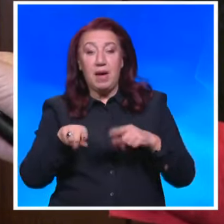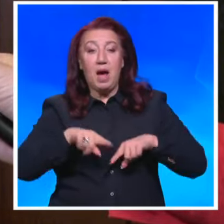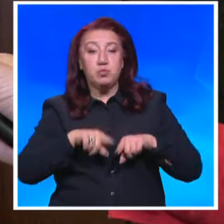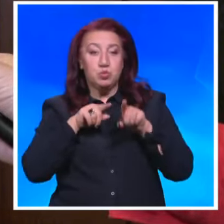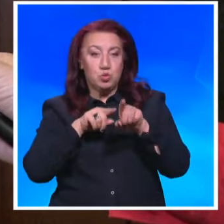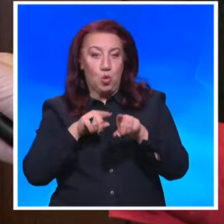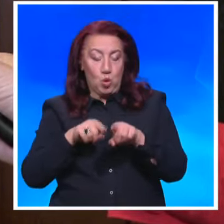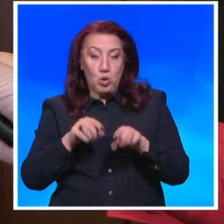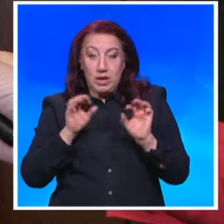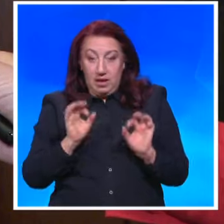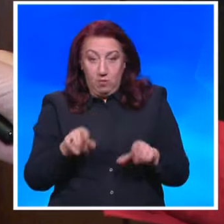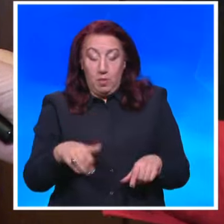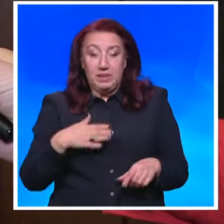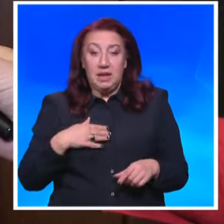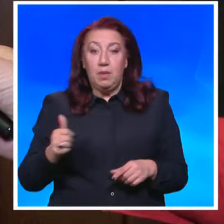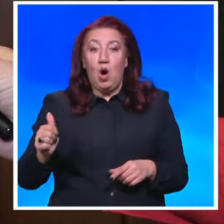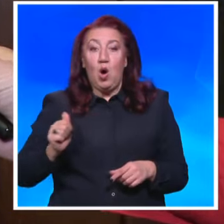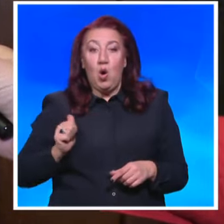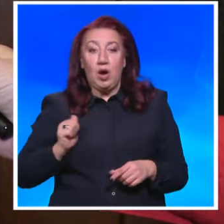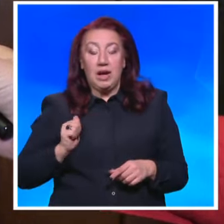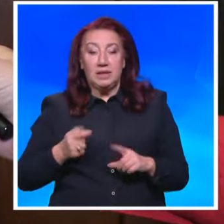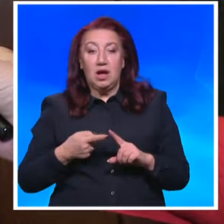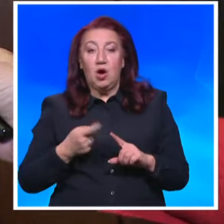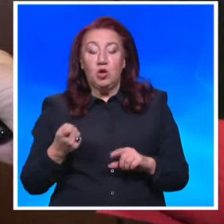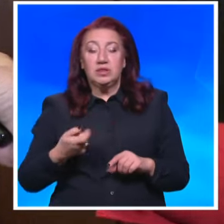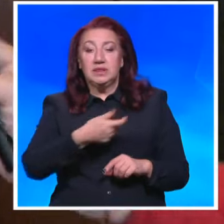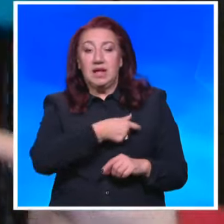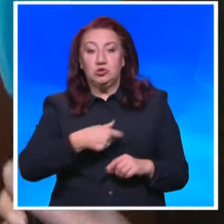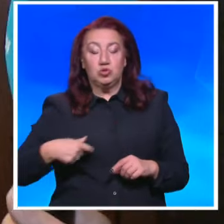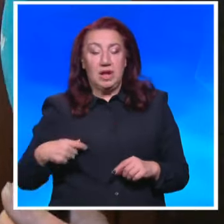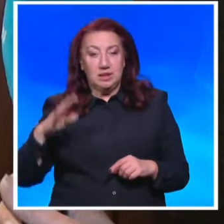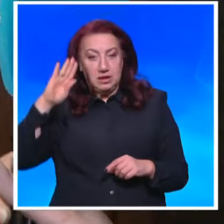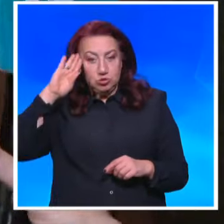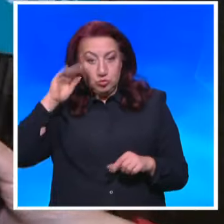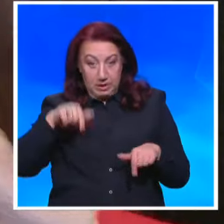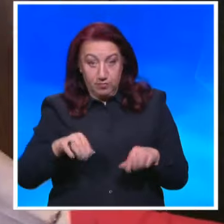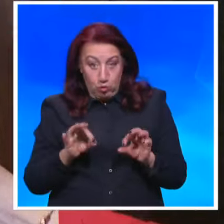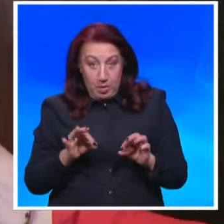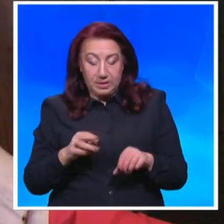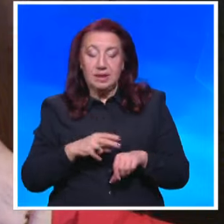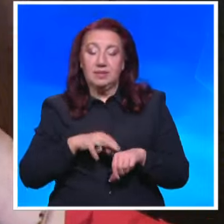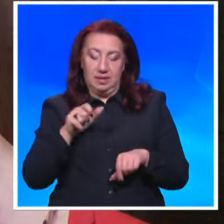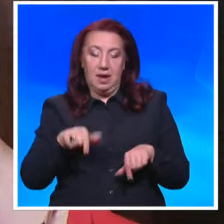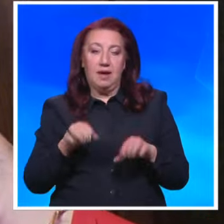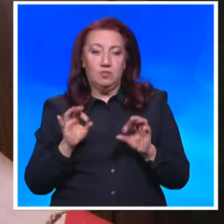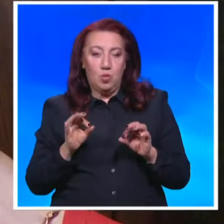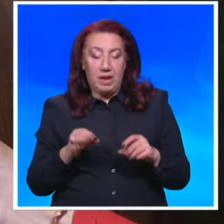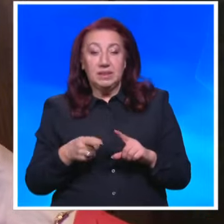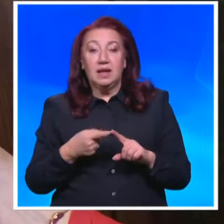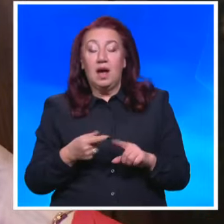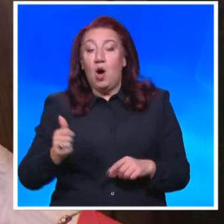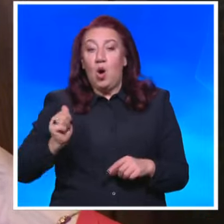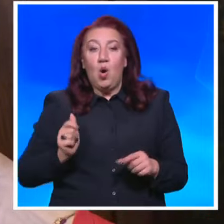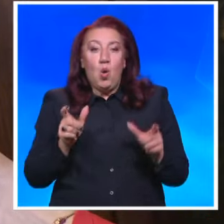момент са с охрана от Национална служба охрана. Сега в момента? Да, и в момента. Те са от миналата година